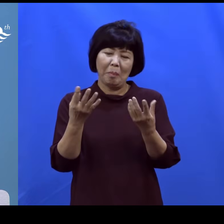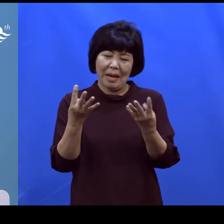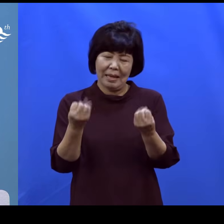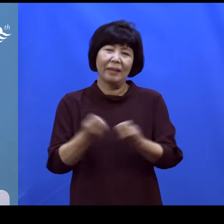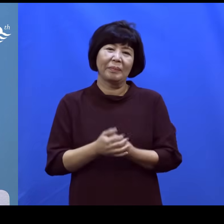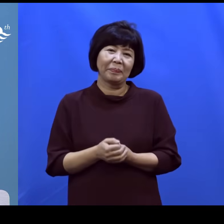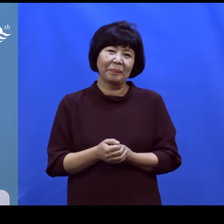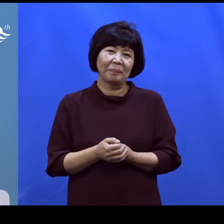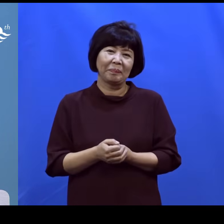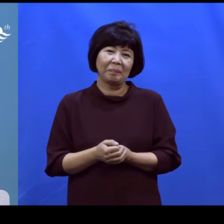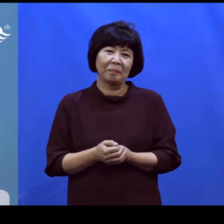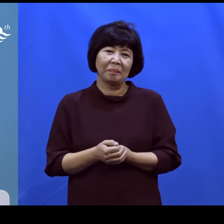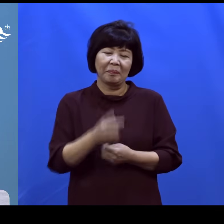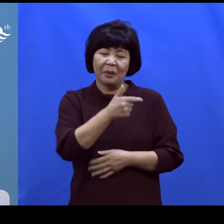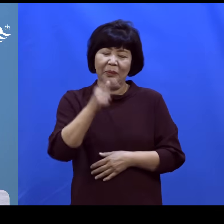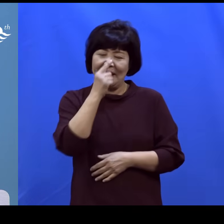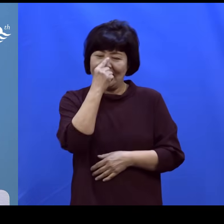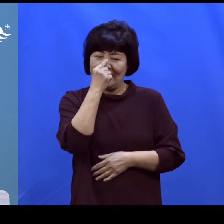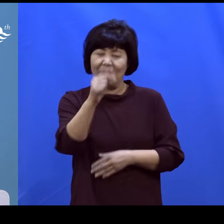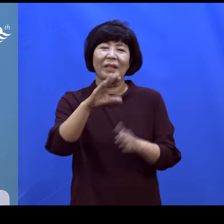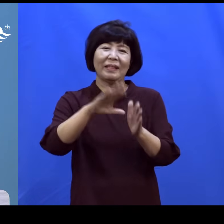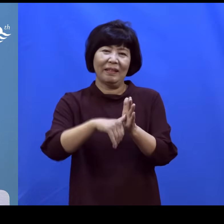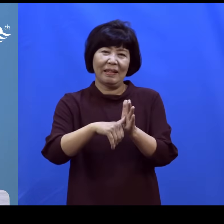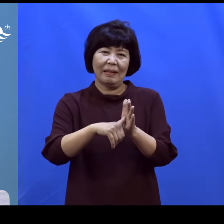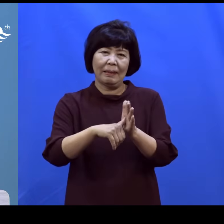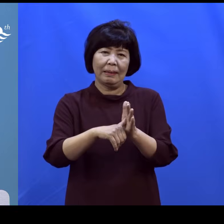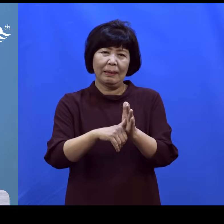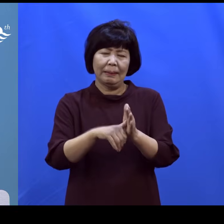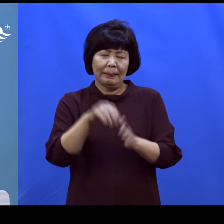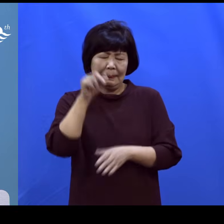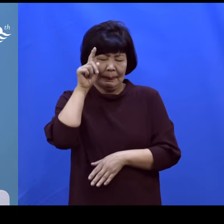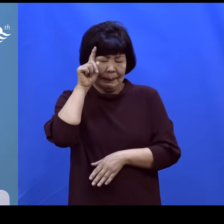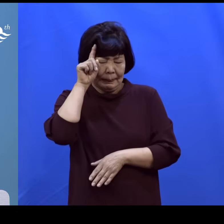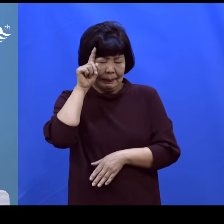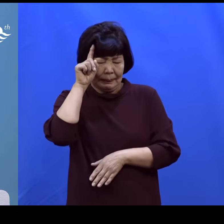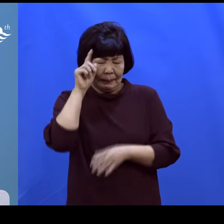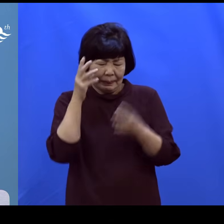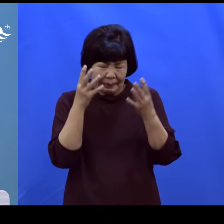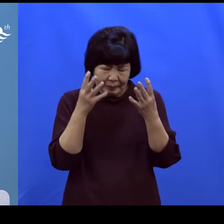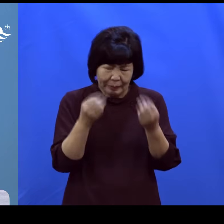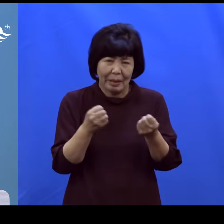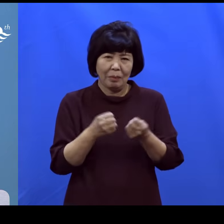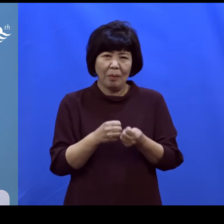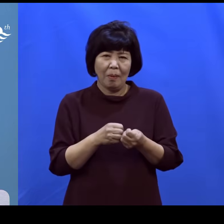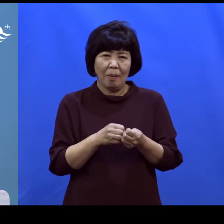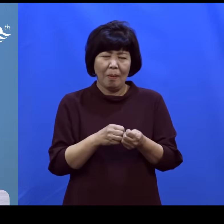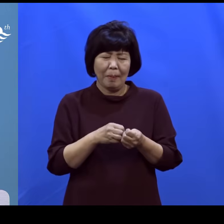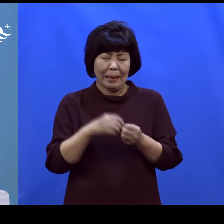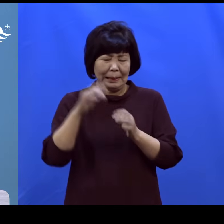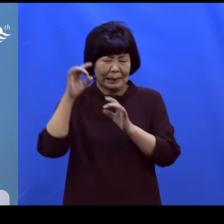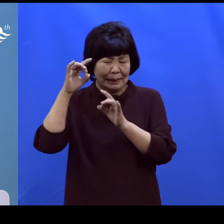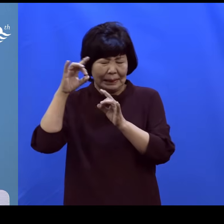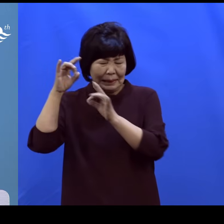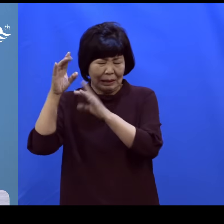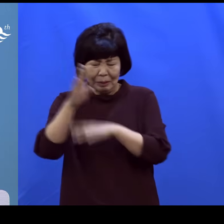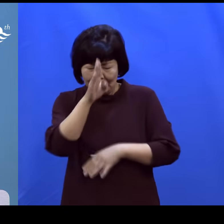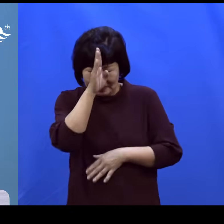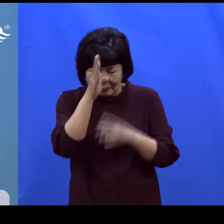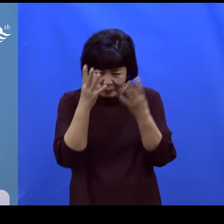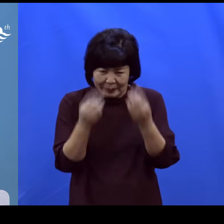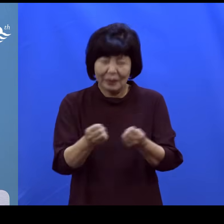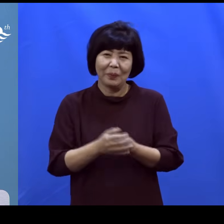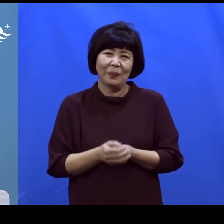거예요. 이게 오늘날 여러분 우리의 신경 과민하게 만들고 우리가 신경성 질환을 앓게 만드는 굉장히 중요한 요인 중에